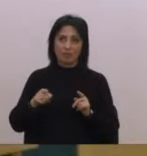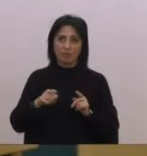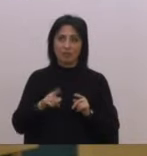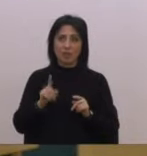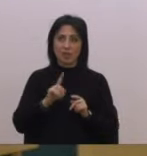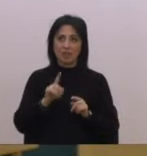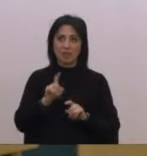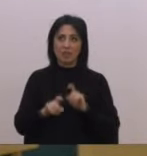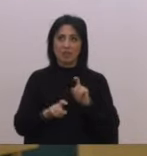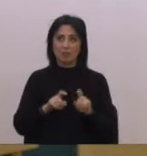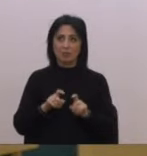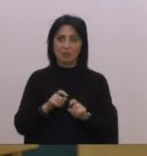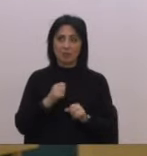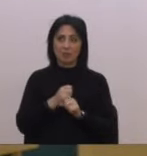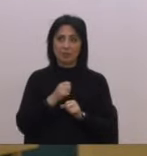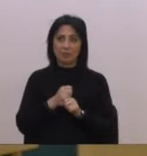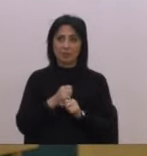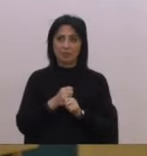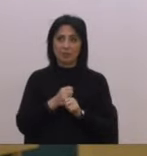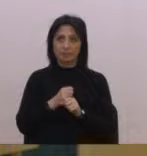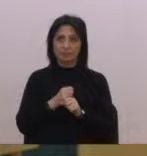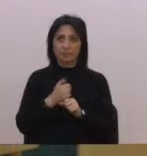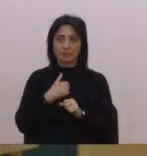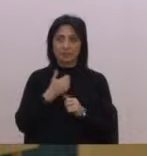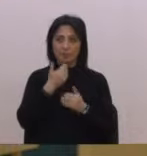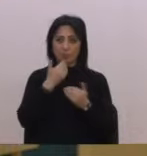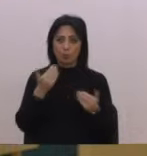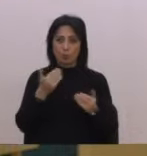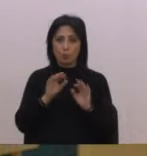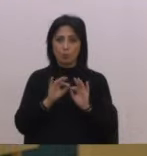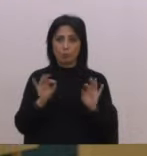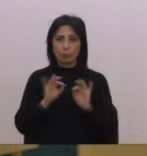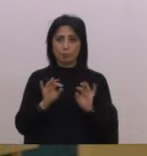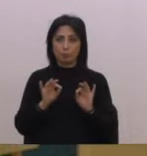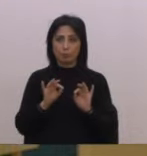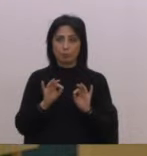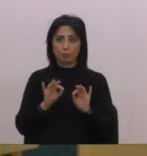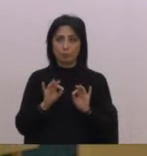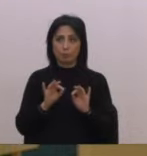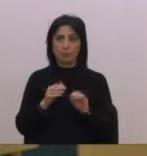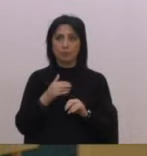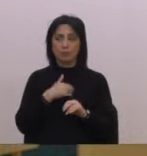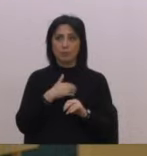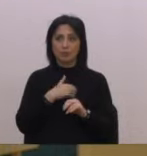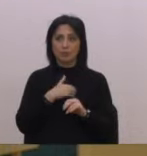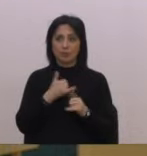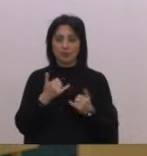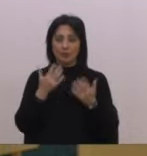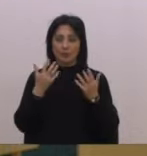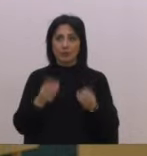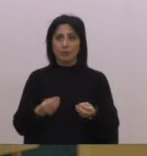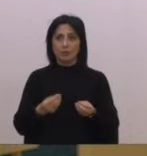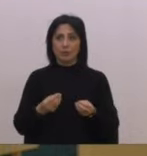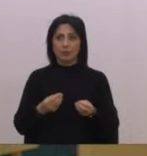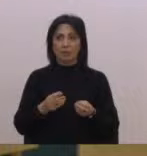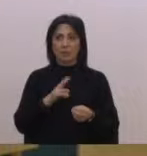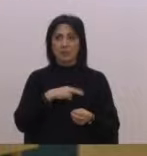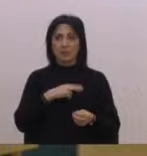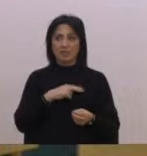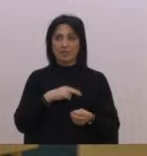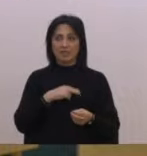გარკვეულ ნაბიჯებს გადადგავთ. და ჩემი გამოსვლის ბოლოს მინდა დღევანდელ